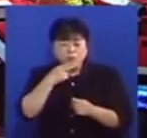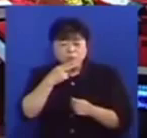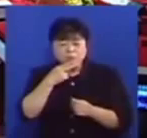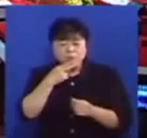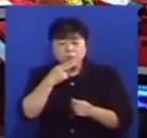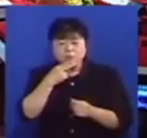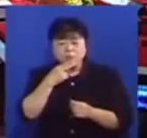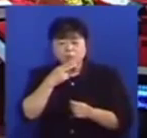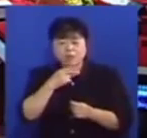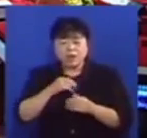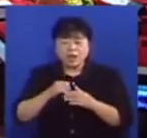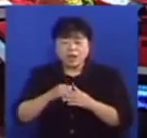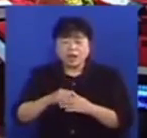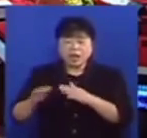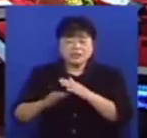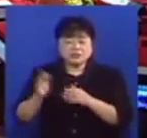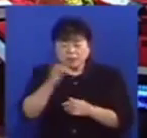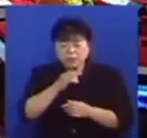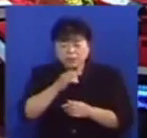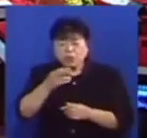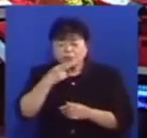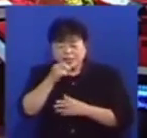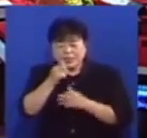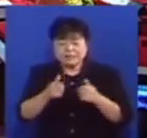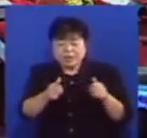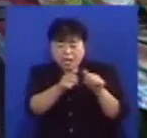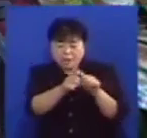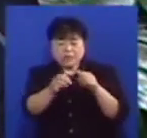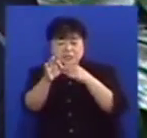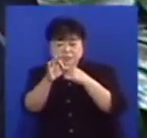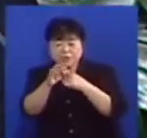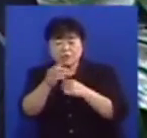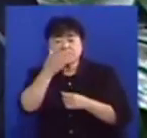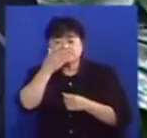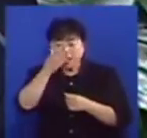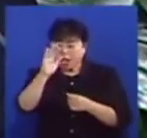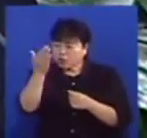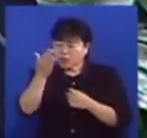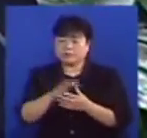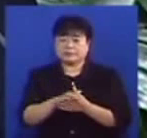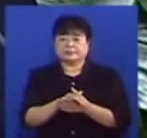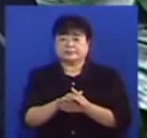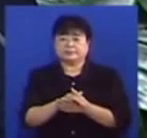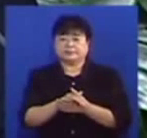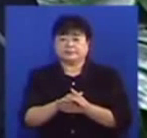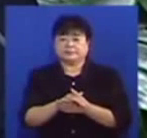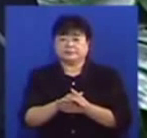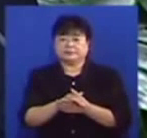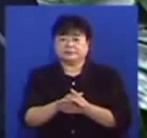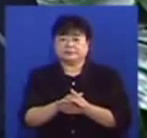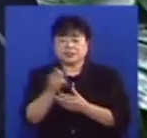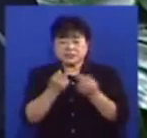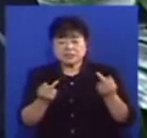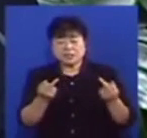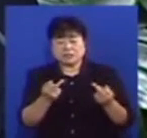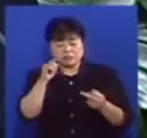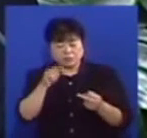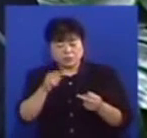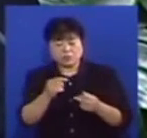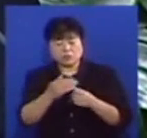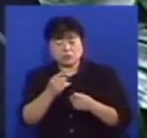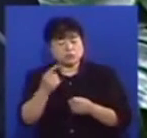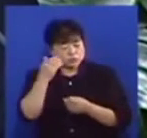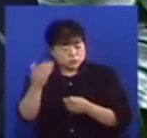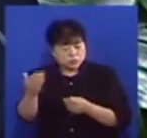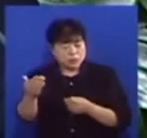가문이 나쁘고 돈이 없다고 하더라도 하나님과 같이 계시면 할 수 있습니다. 내가 눈을 들어 산을 보니라 나의 도움이 어디서